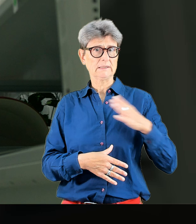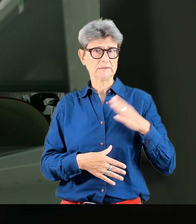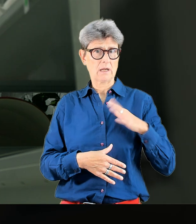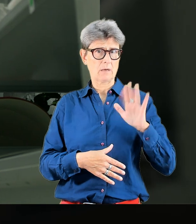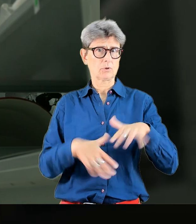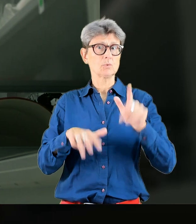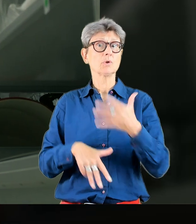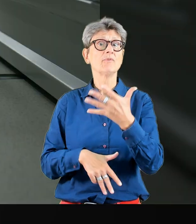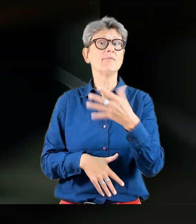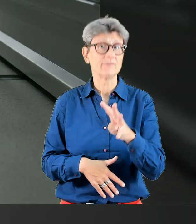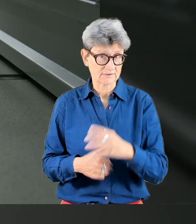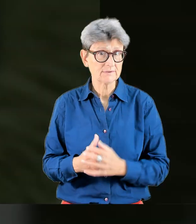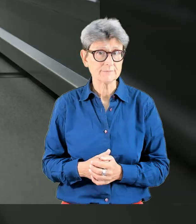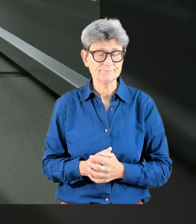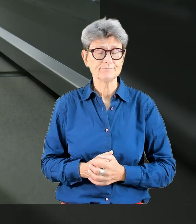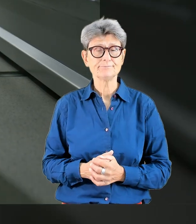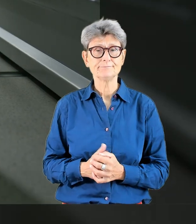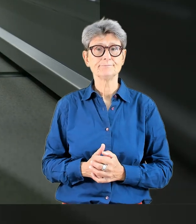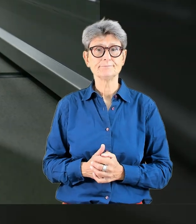ab 1945.